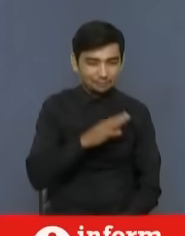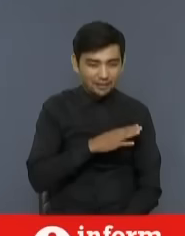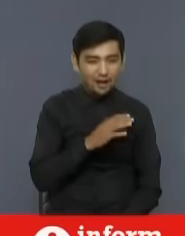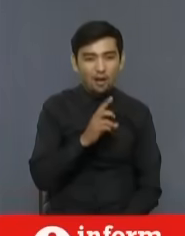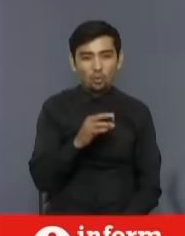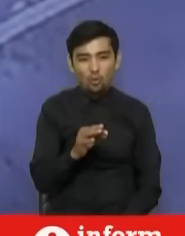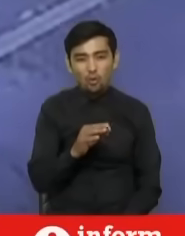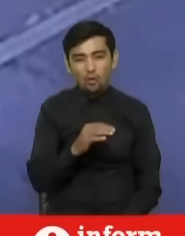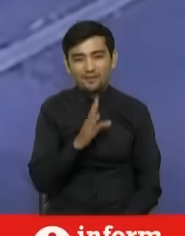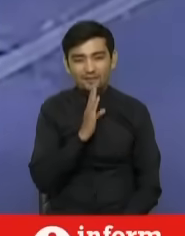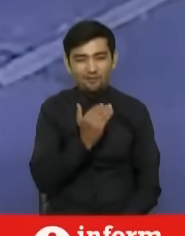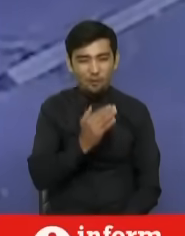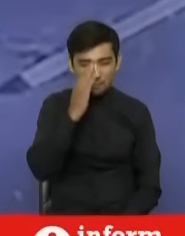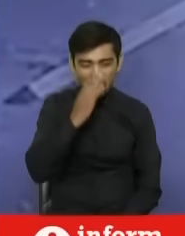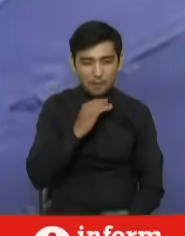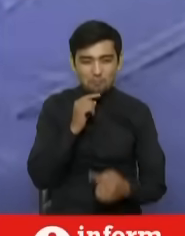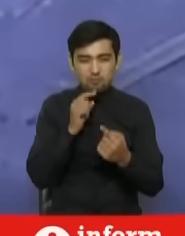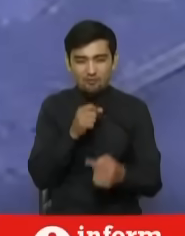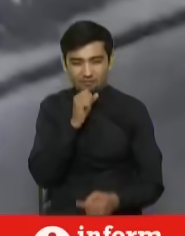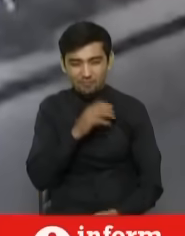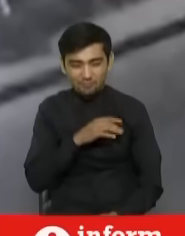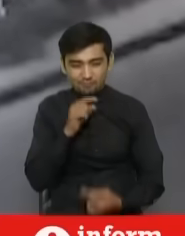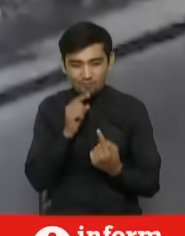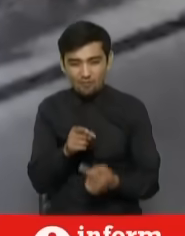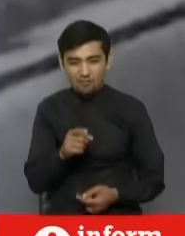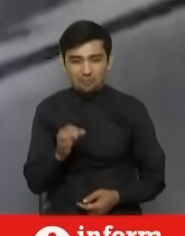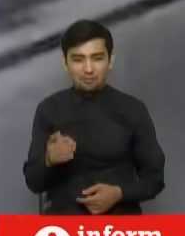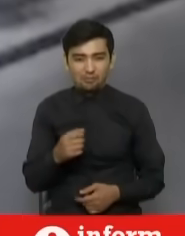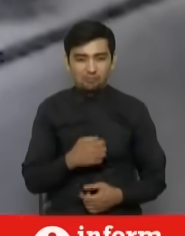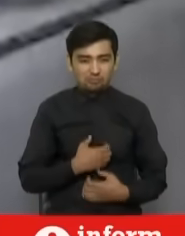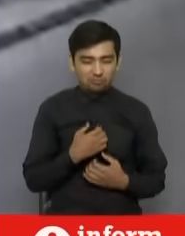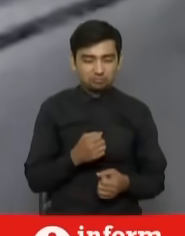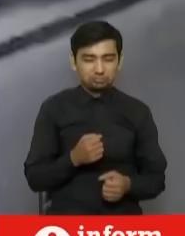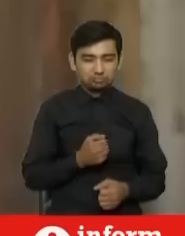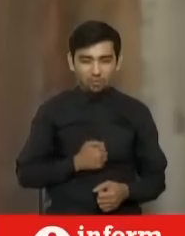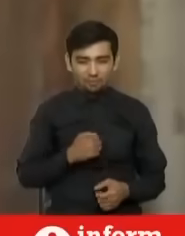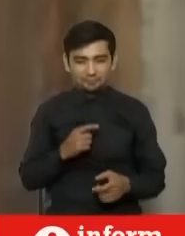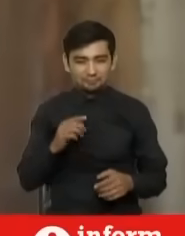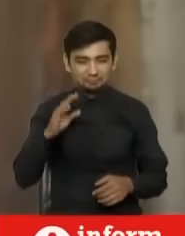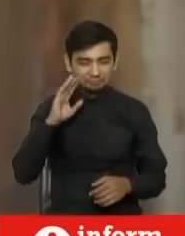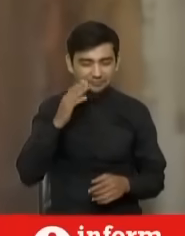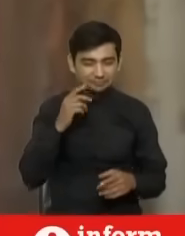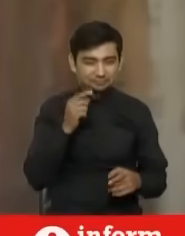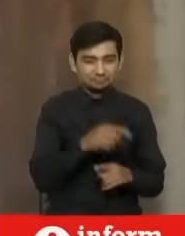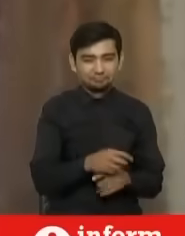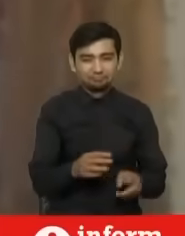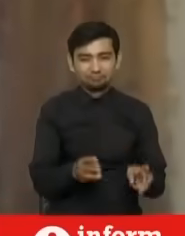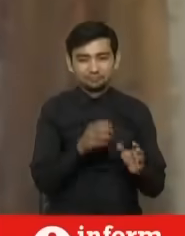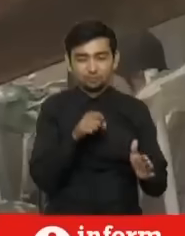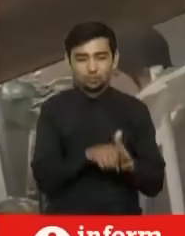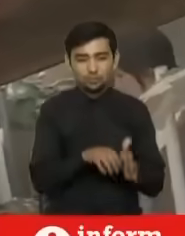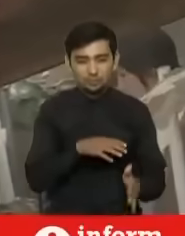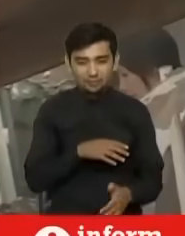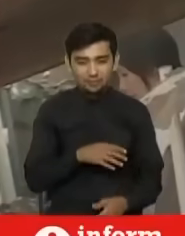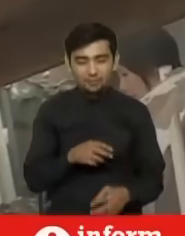әкесі үзілді-кесілді қарсы болған екен. Бүгінде бұл сұмдық жайтқа қатысты қылмыстық іс қозғалып, тергеу жүріп жатыр. Оразай Нұртайлы,